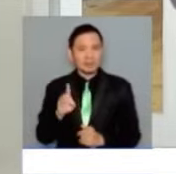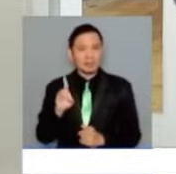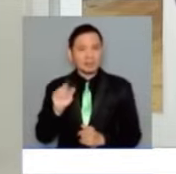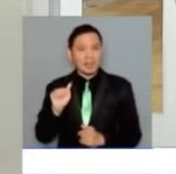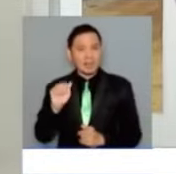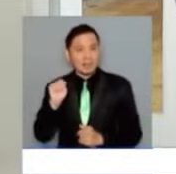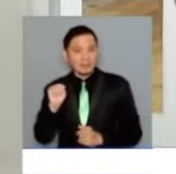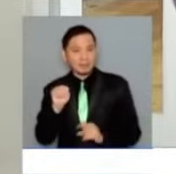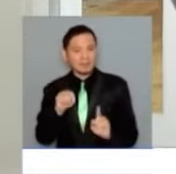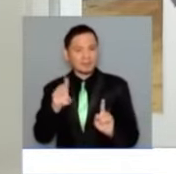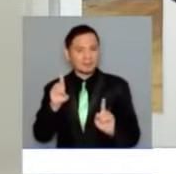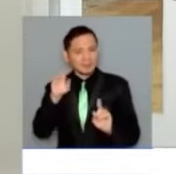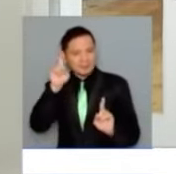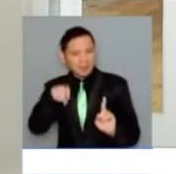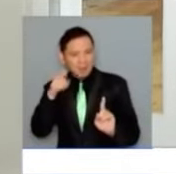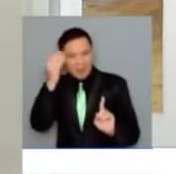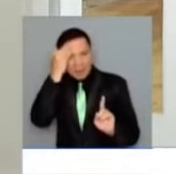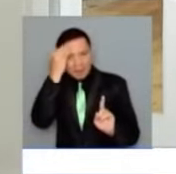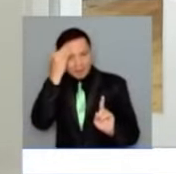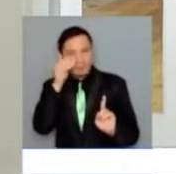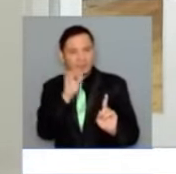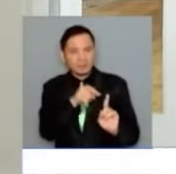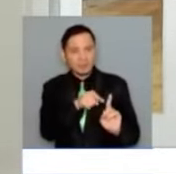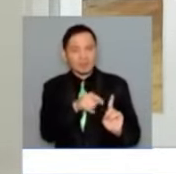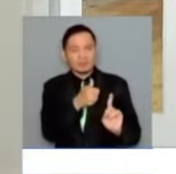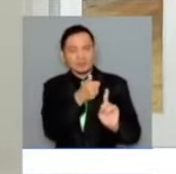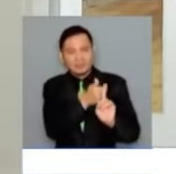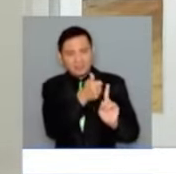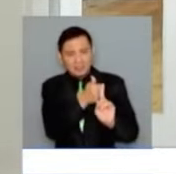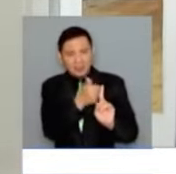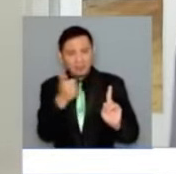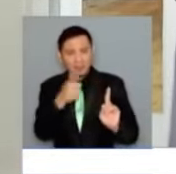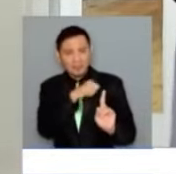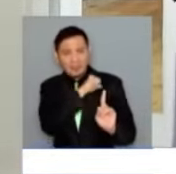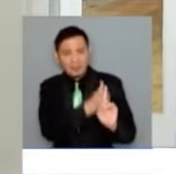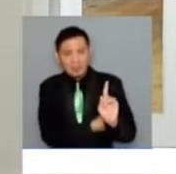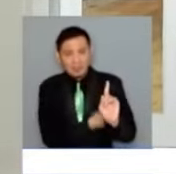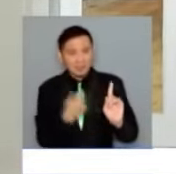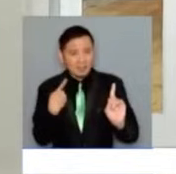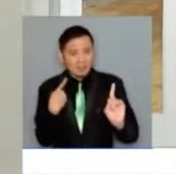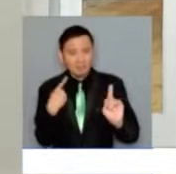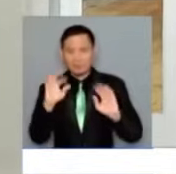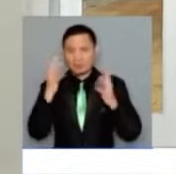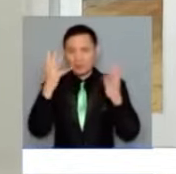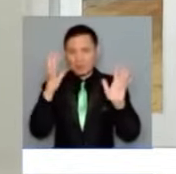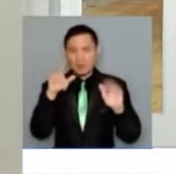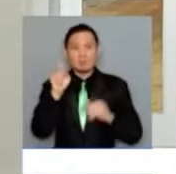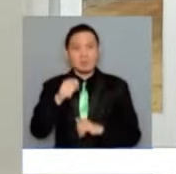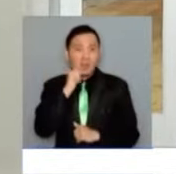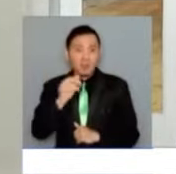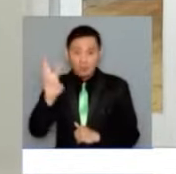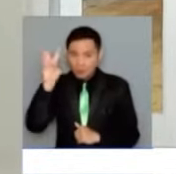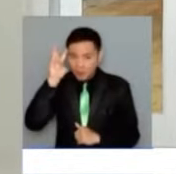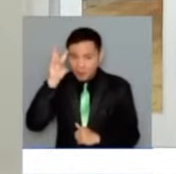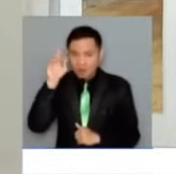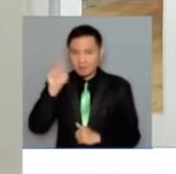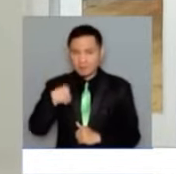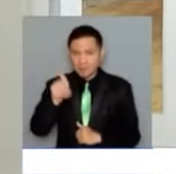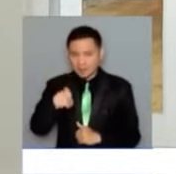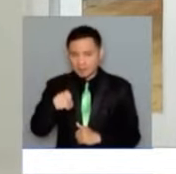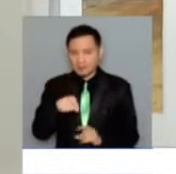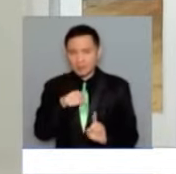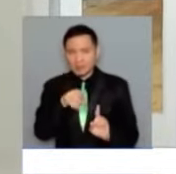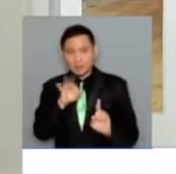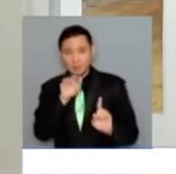known na unauthorized sale ito ng uniforme. Ibig sabihin, dapat ay inalam kung nararapat nga na bentahan ang